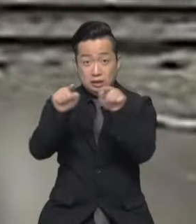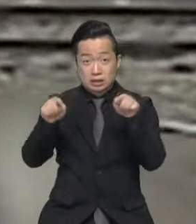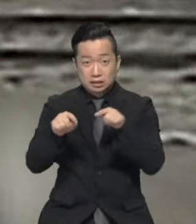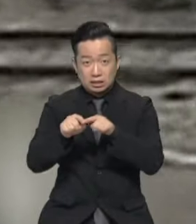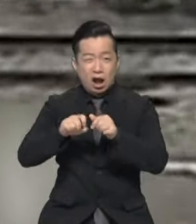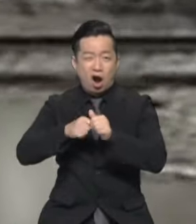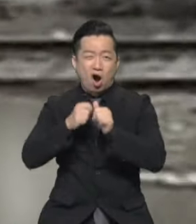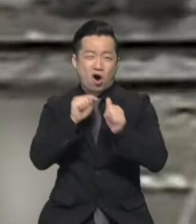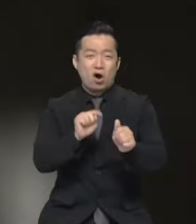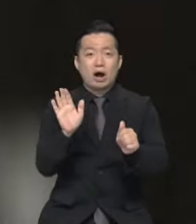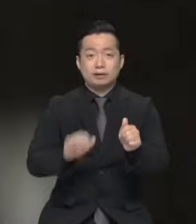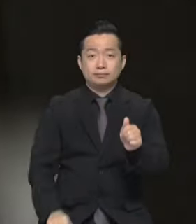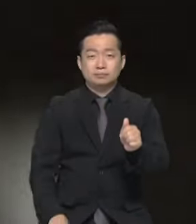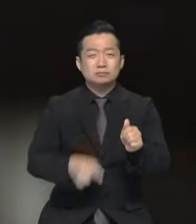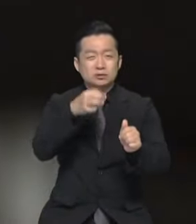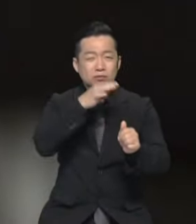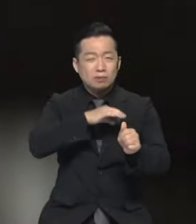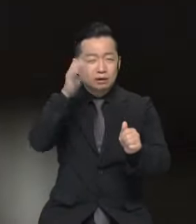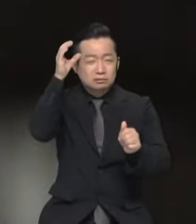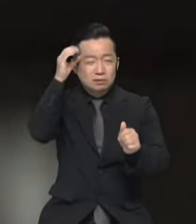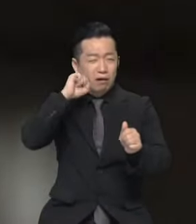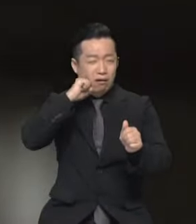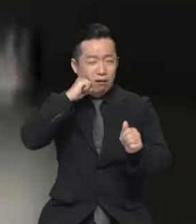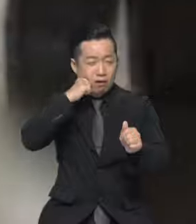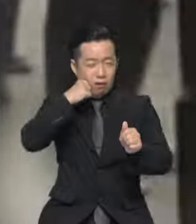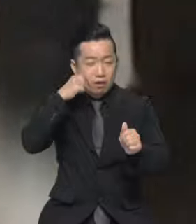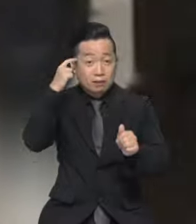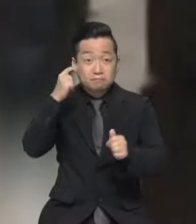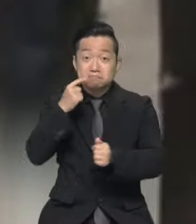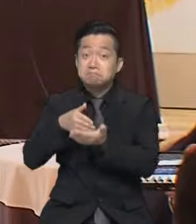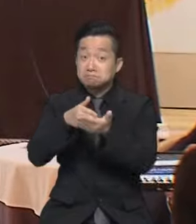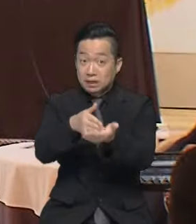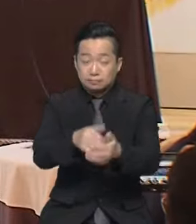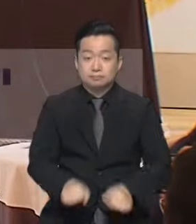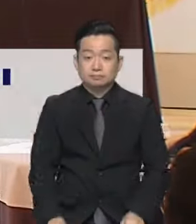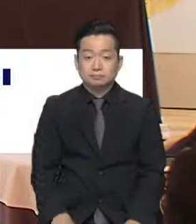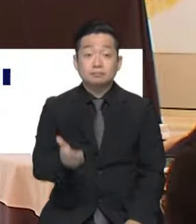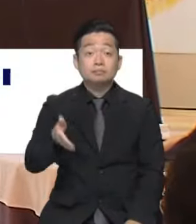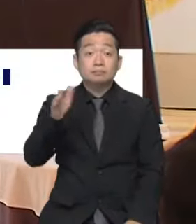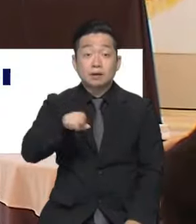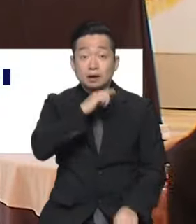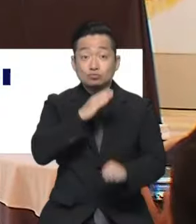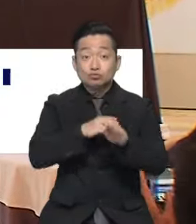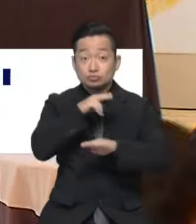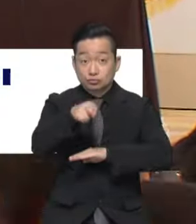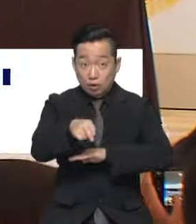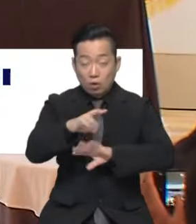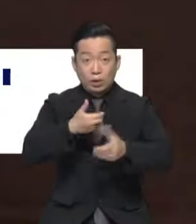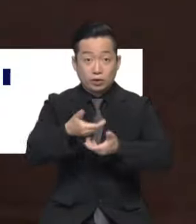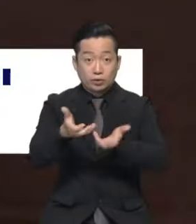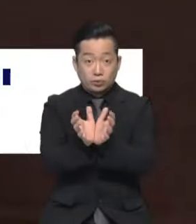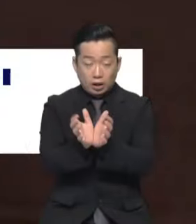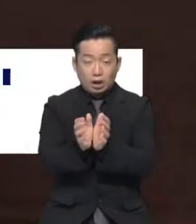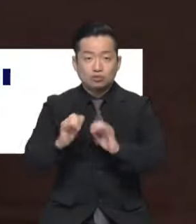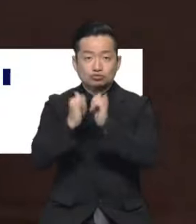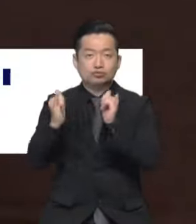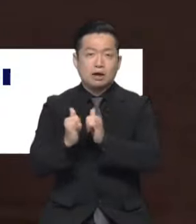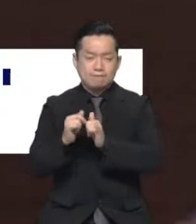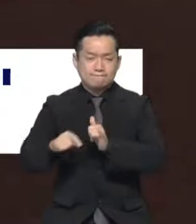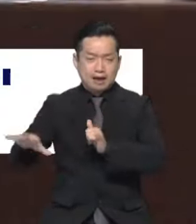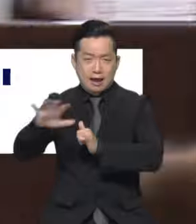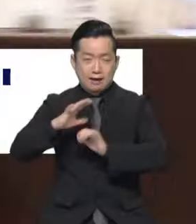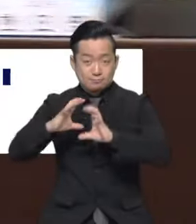가지지 않는 만큼 효과를 기대하기 힘들다는 의견도 있습니다. 하지만 탈북 외교관들은 국제사회의 압박이